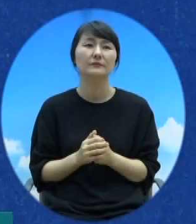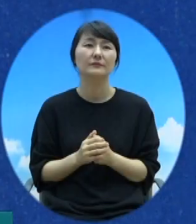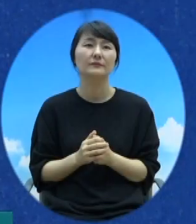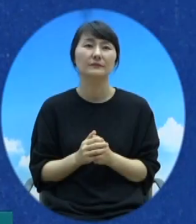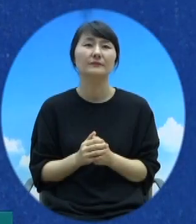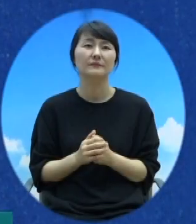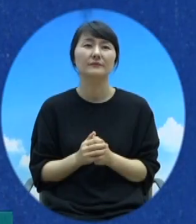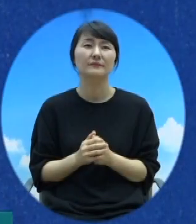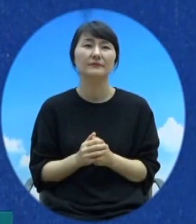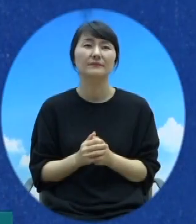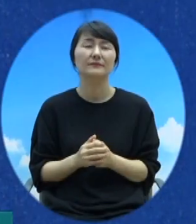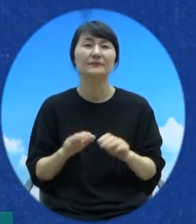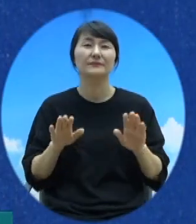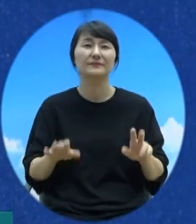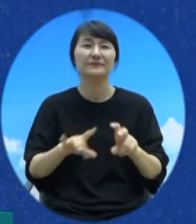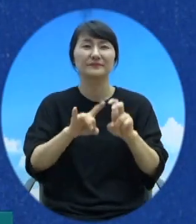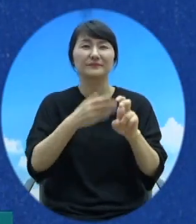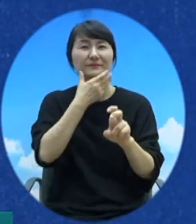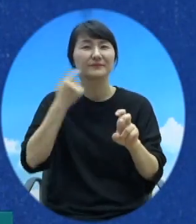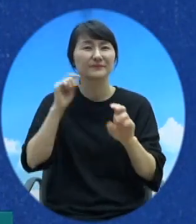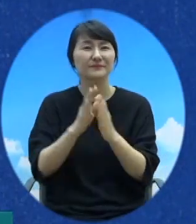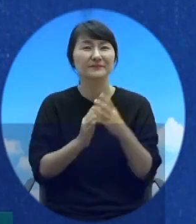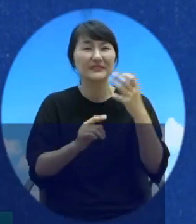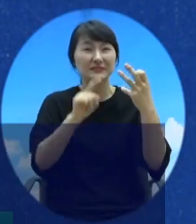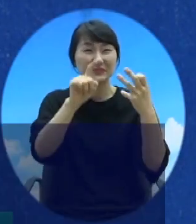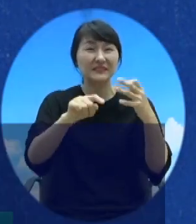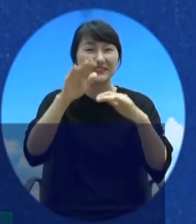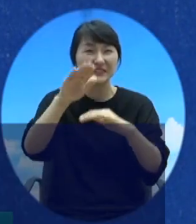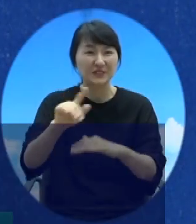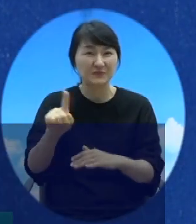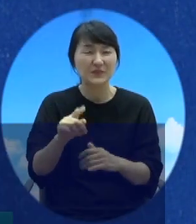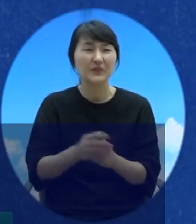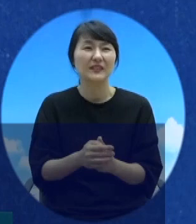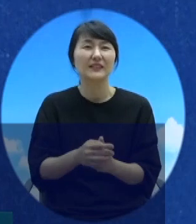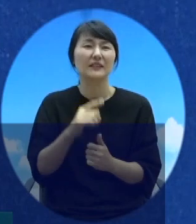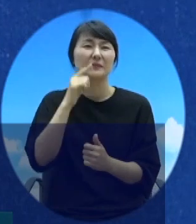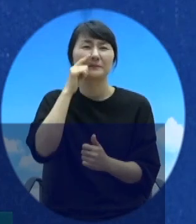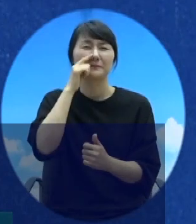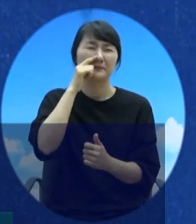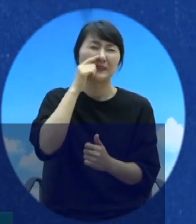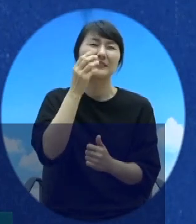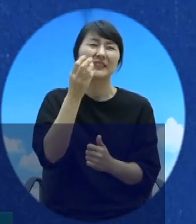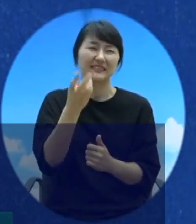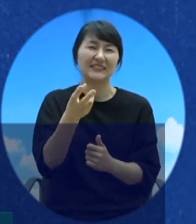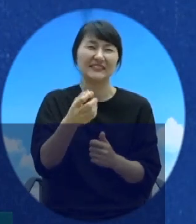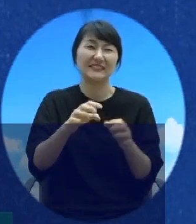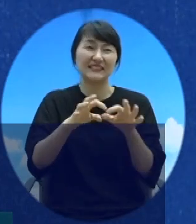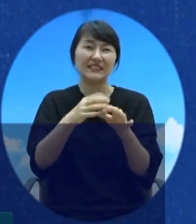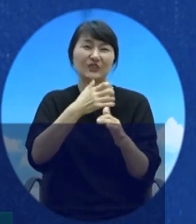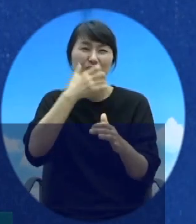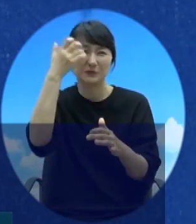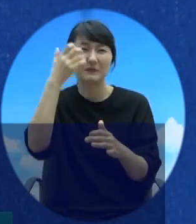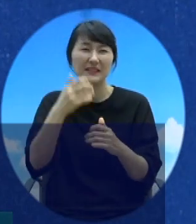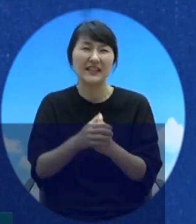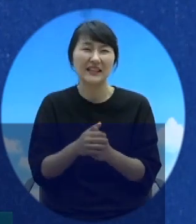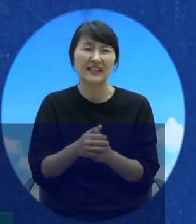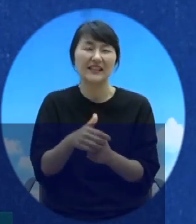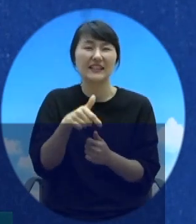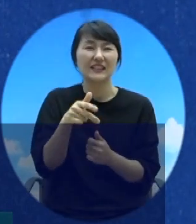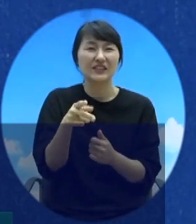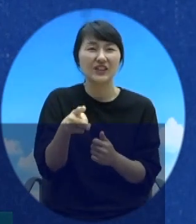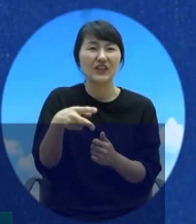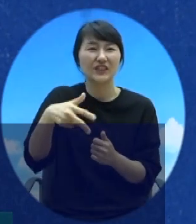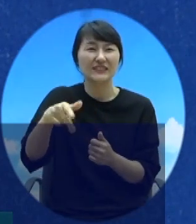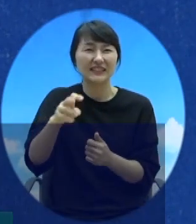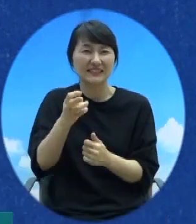오늘은 마태복음 13장으로 계좌시의 꿈이란 제목으로 말씀을 전하겠습니다.